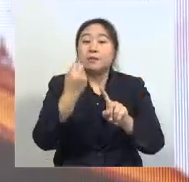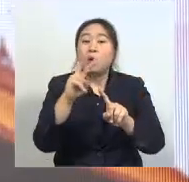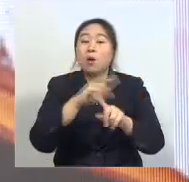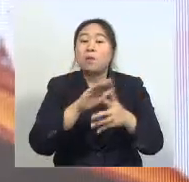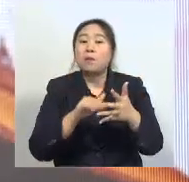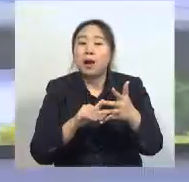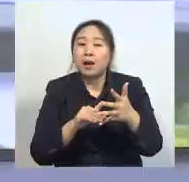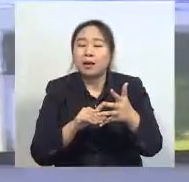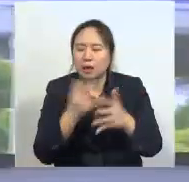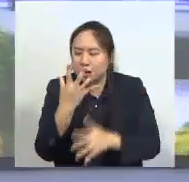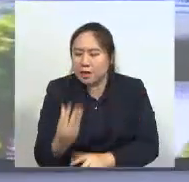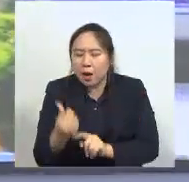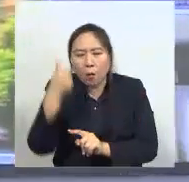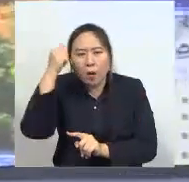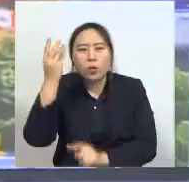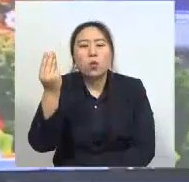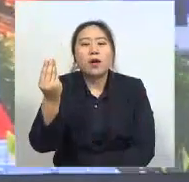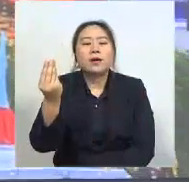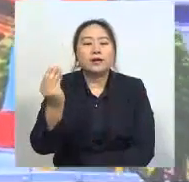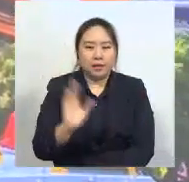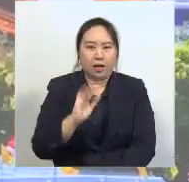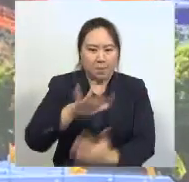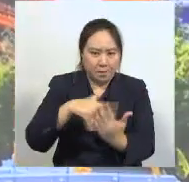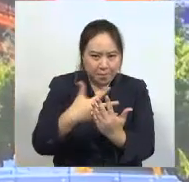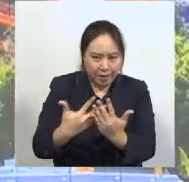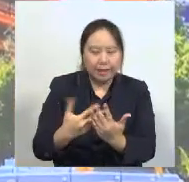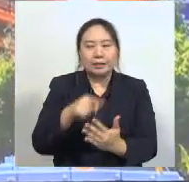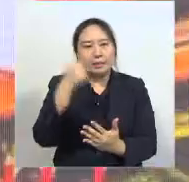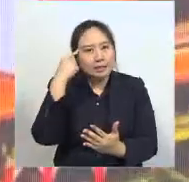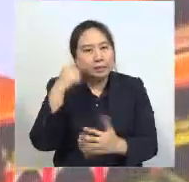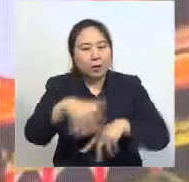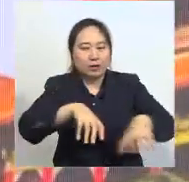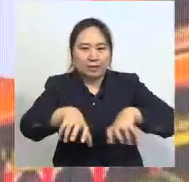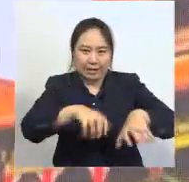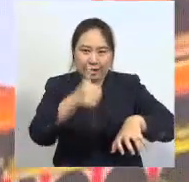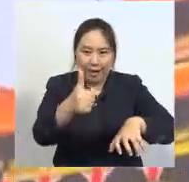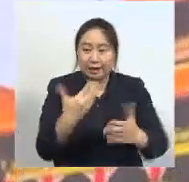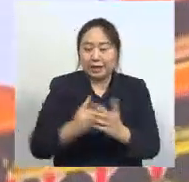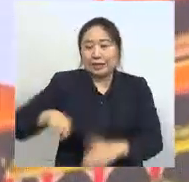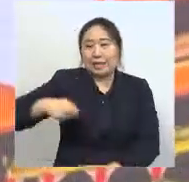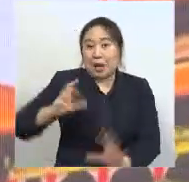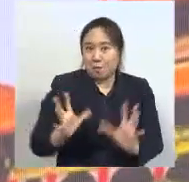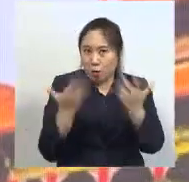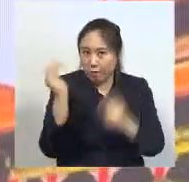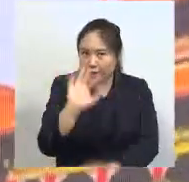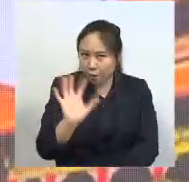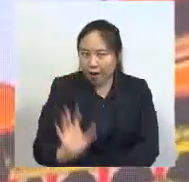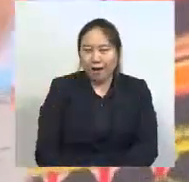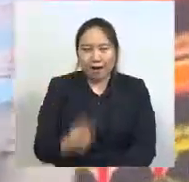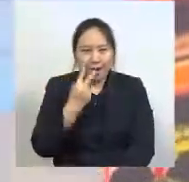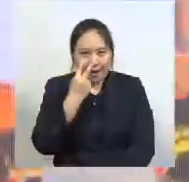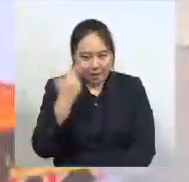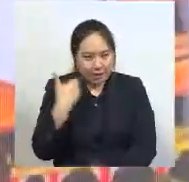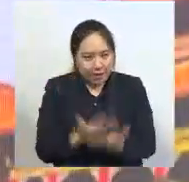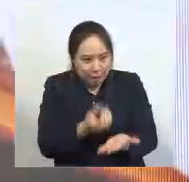เหลือกี่วันอ่ะไม่ได้เตรียมแผนการใช้เงินได้ใช่ไหมและอย่าใช้หมดนะเมื่อกี้เนี่ยเราเห็นเราคงก็ได้ไปเยอ